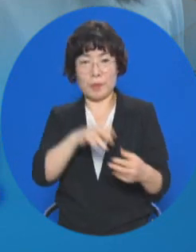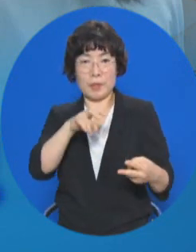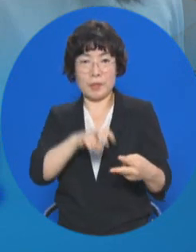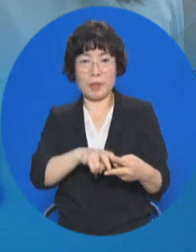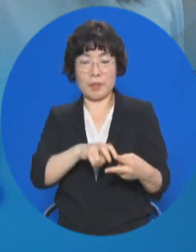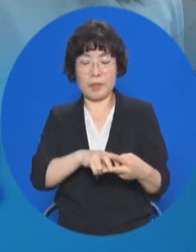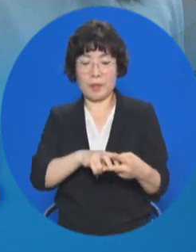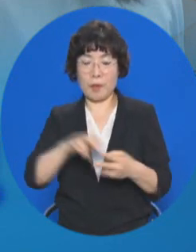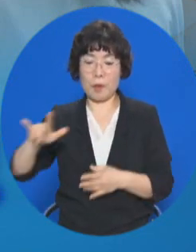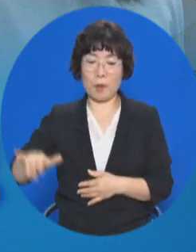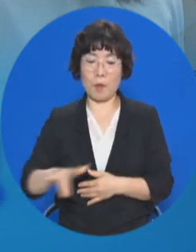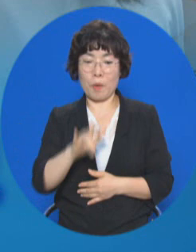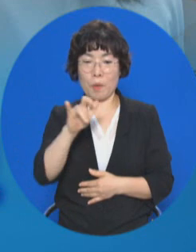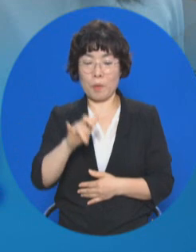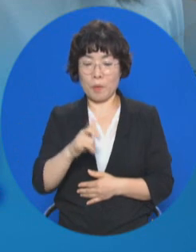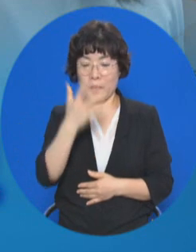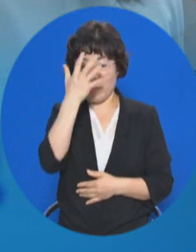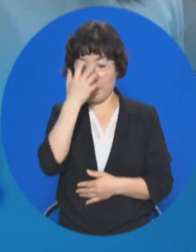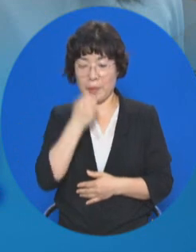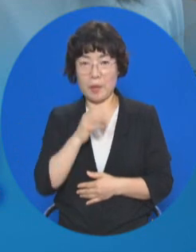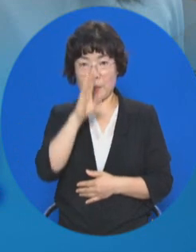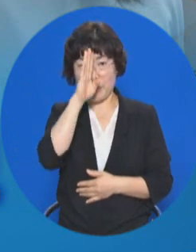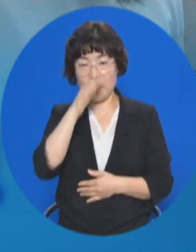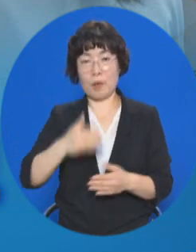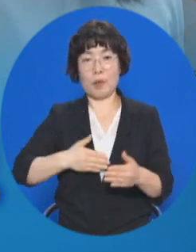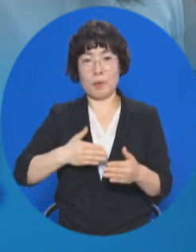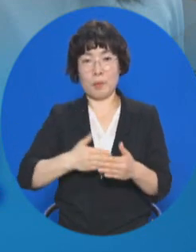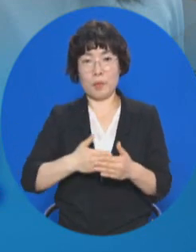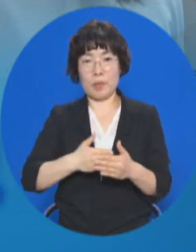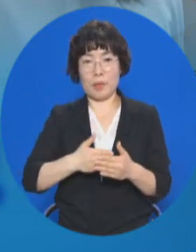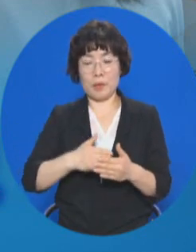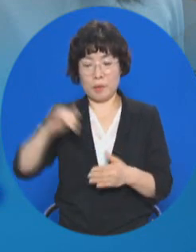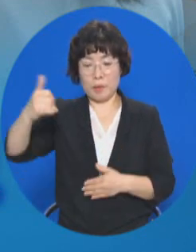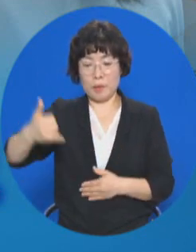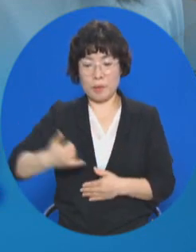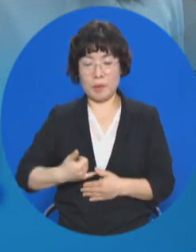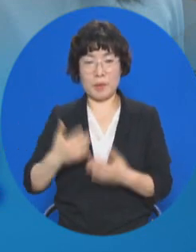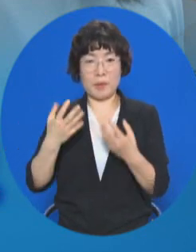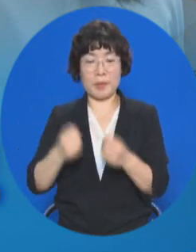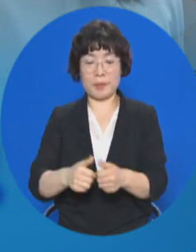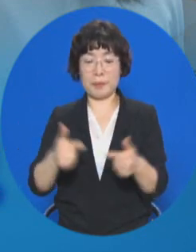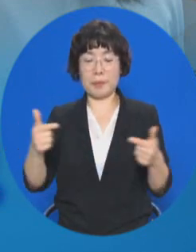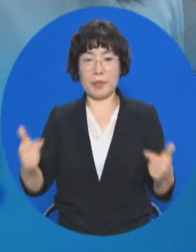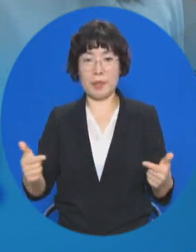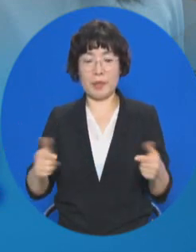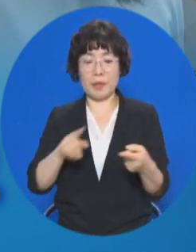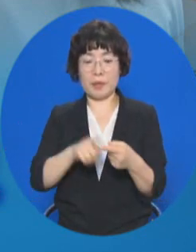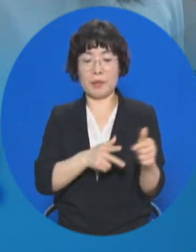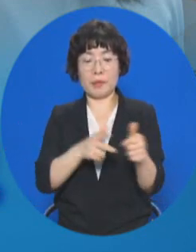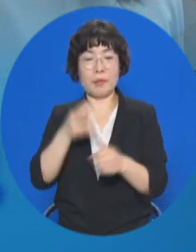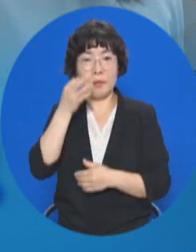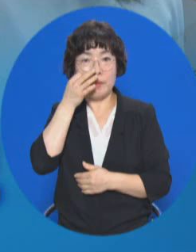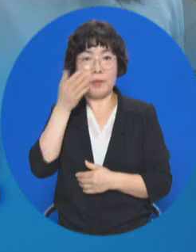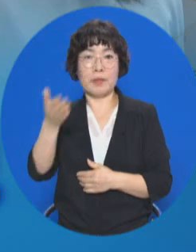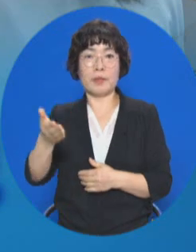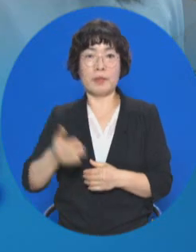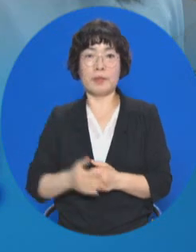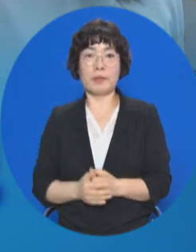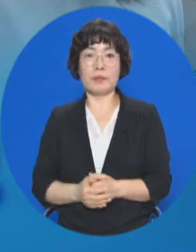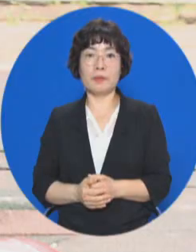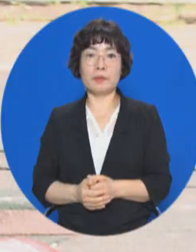이른바 코로나 블루로 불리는 우울증과 불안감을 호소하는 학생들의 문의가 늘고 있습니다. 김한수 기자가 취재했습니다.